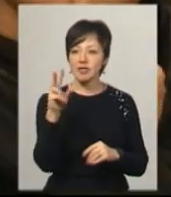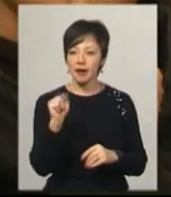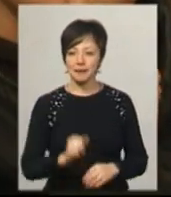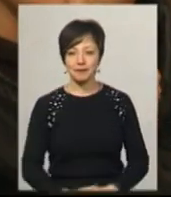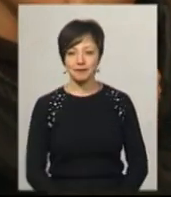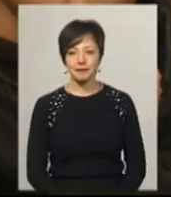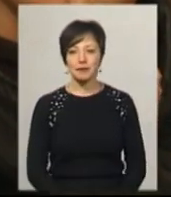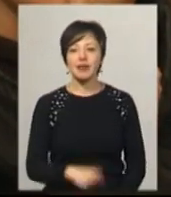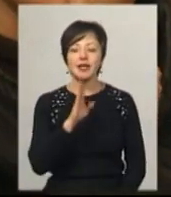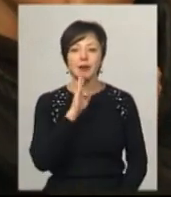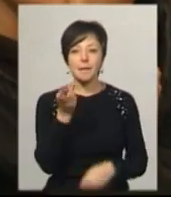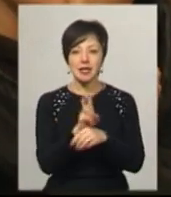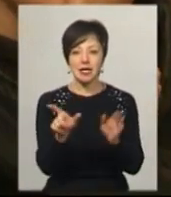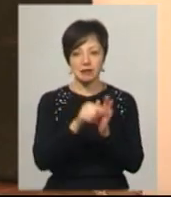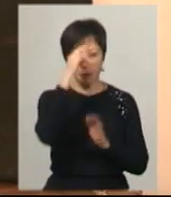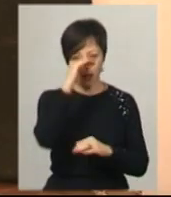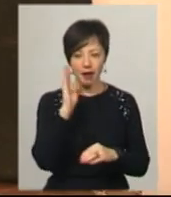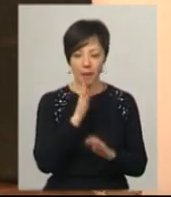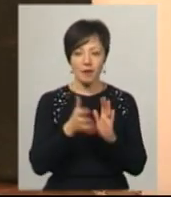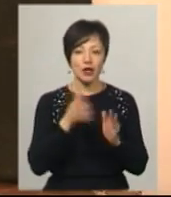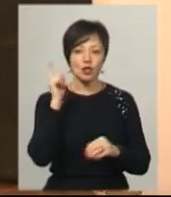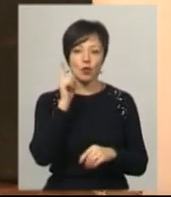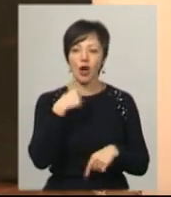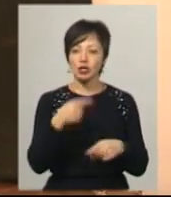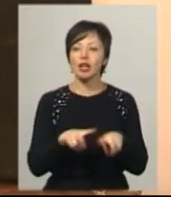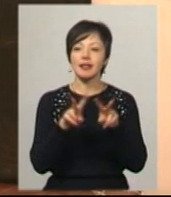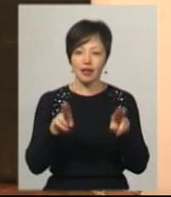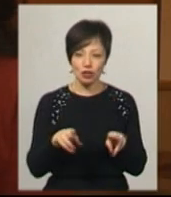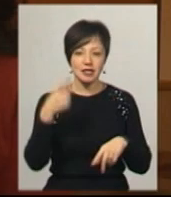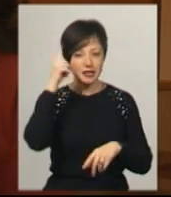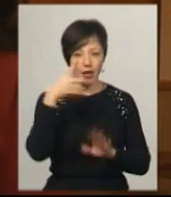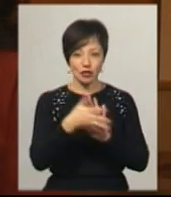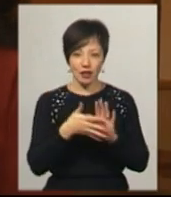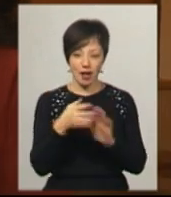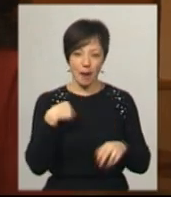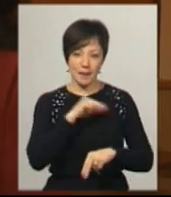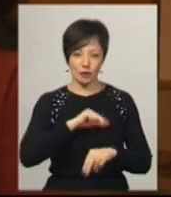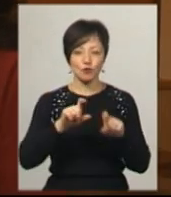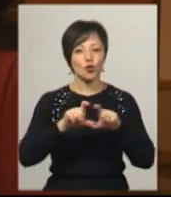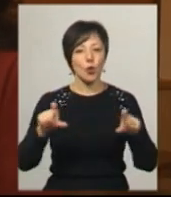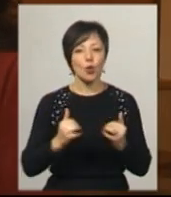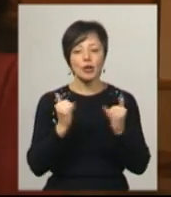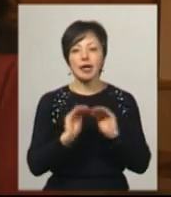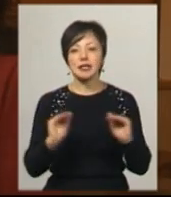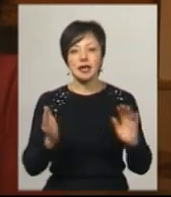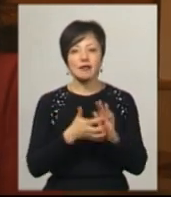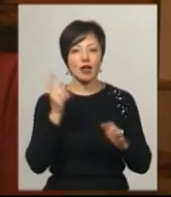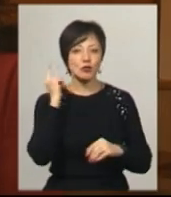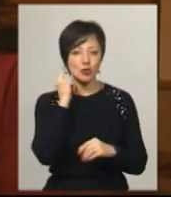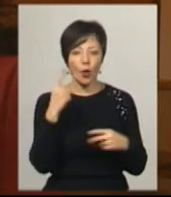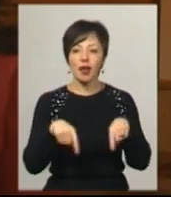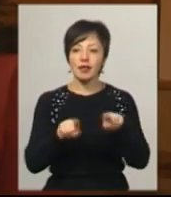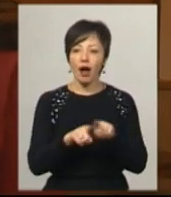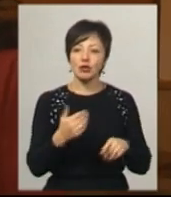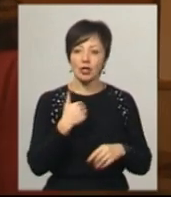Ірина Голяцька на концерт прийшла з батьками, у яких вади слуху, каже, теж знає жестову мову. Я працюю в школі для дітей з вадами слуху.